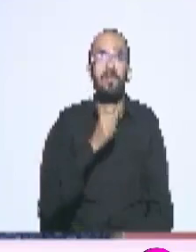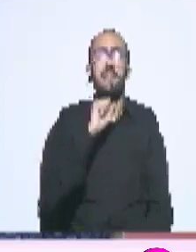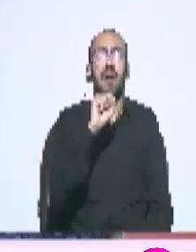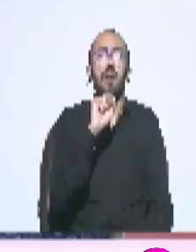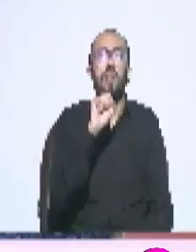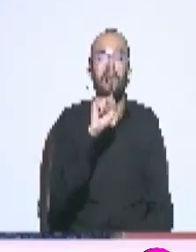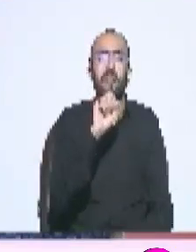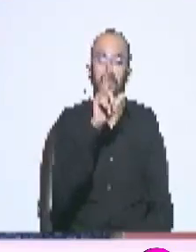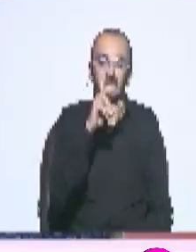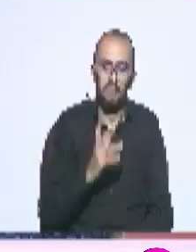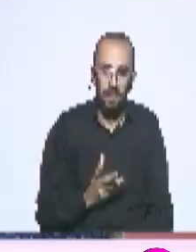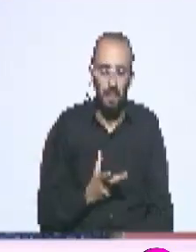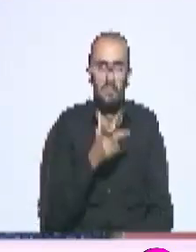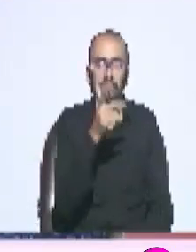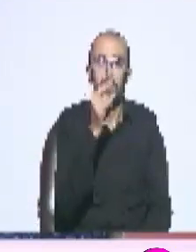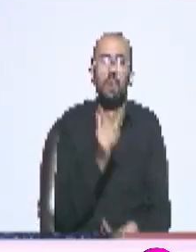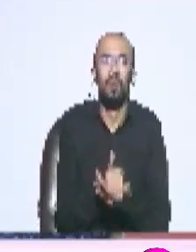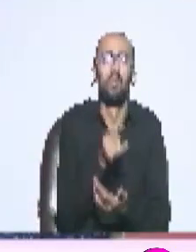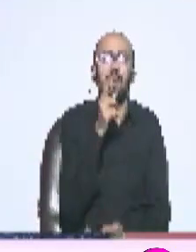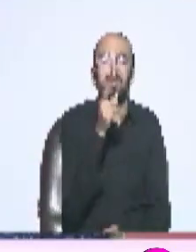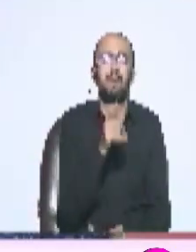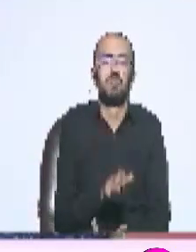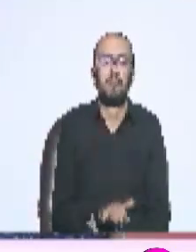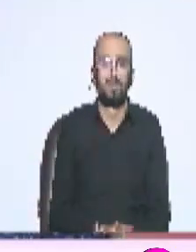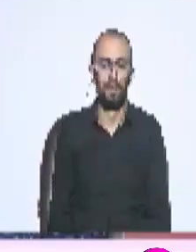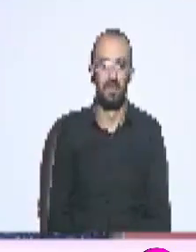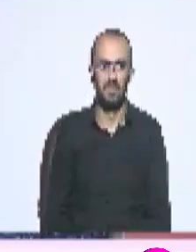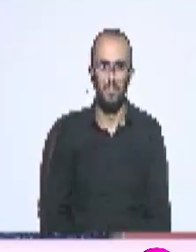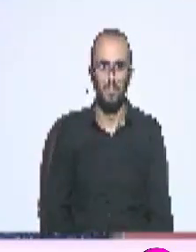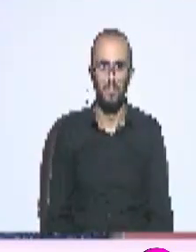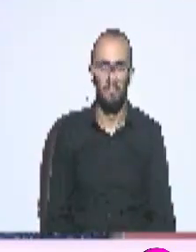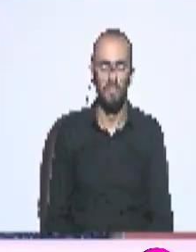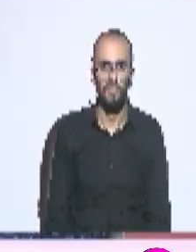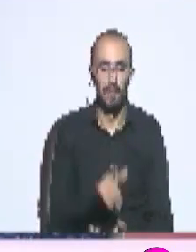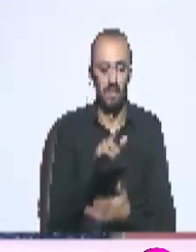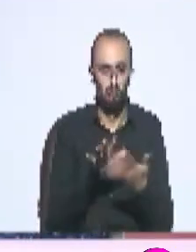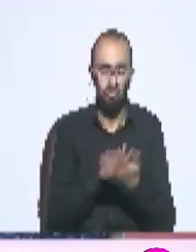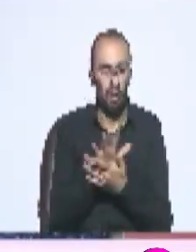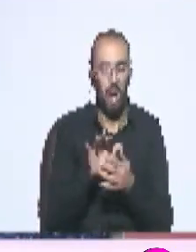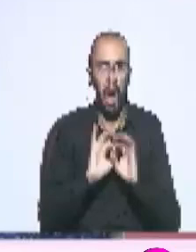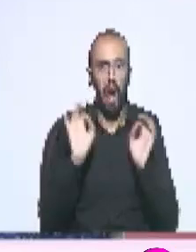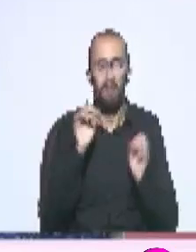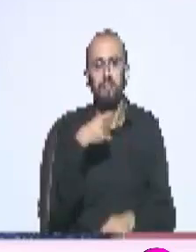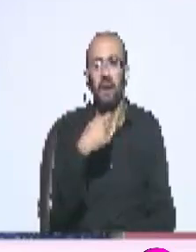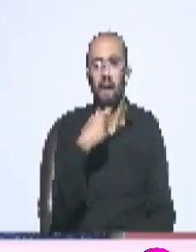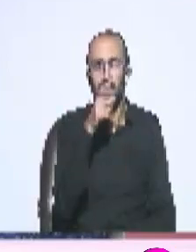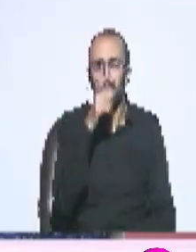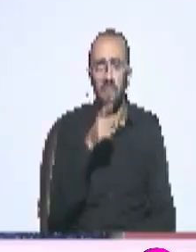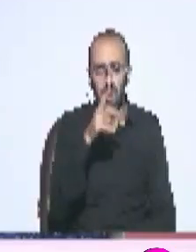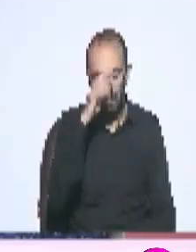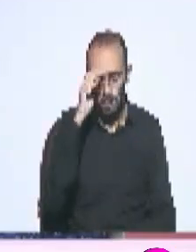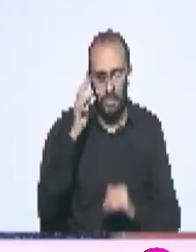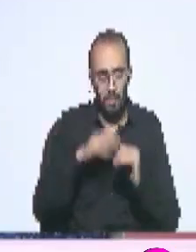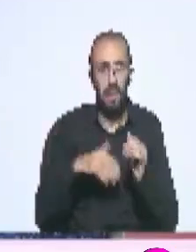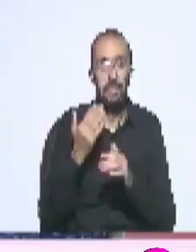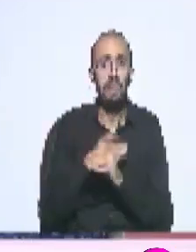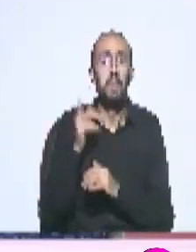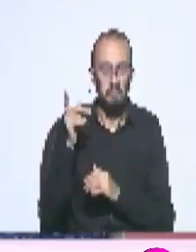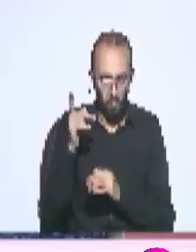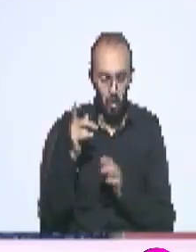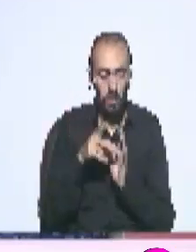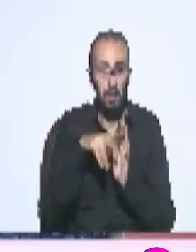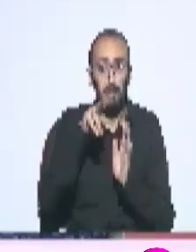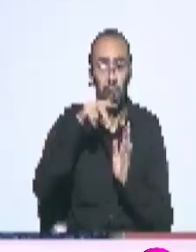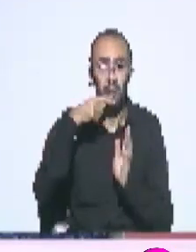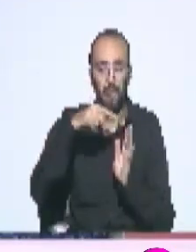انت مسؤول عن تطوير ذاتك مسؤول ان انت تعرف نفسك اكتر تحط ايدك على المشاكل حتى لو انت طالع بيها من التربيه وتبتدي تشتغل